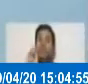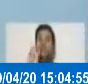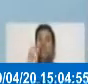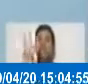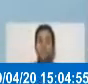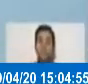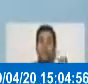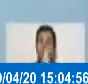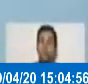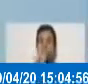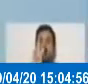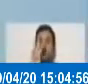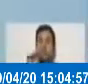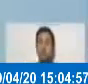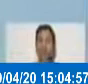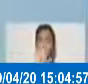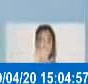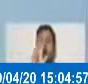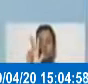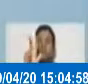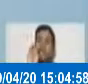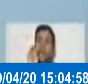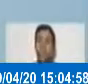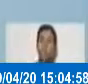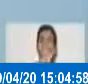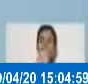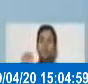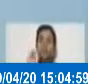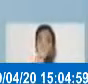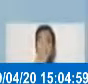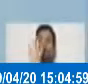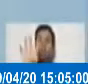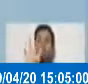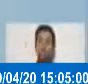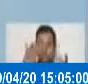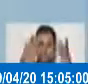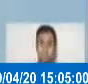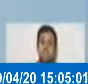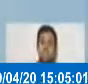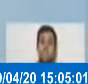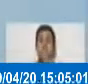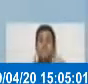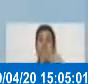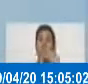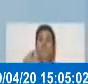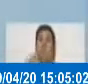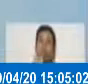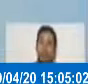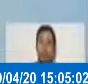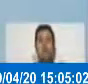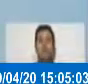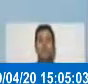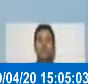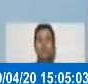হটলাইনে স্বাস্থ্য পরামর্শ নিয়মিত ভাবে ফোন কল গ্রহণ করা হয় এবং স্বাস্থ্য পরামর্শ দেওয়া